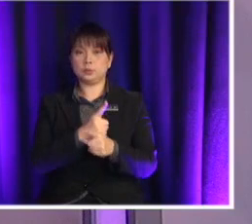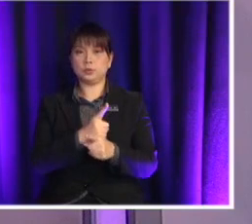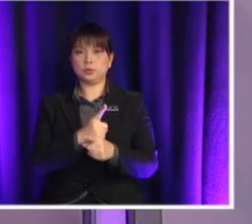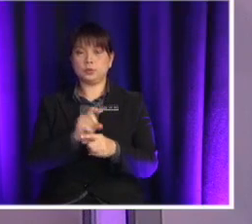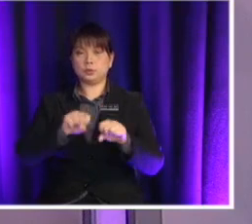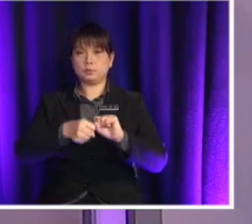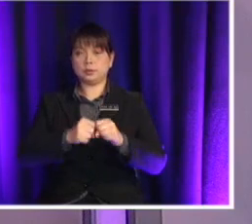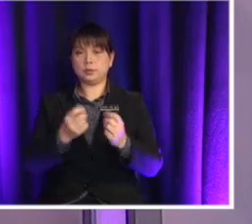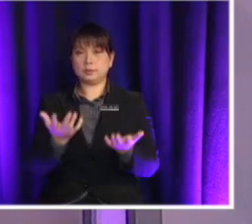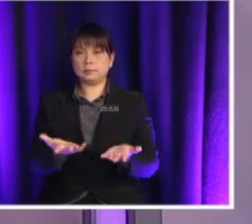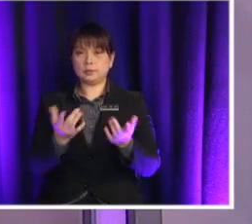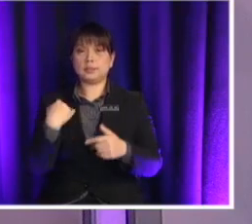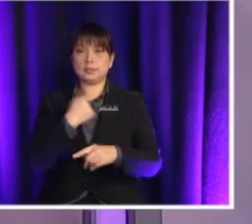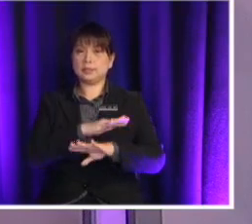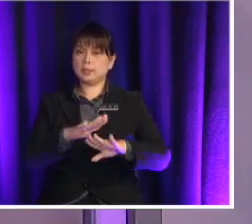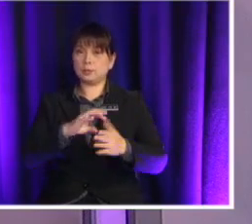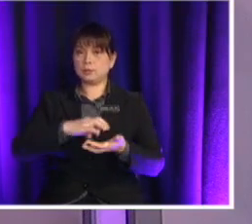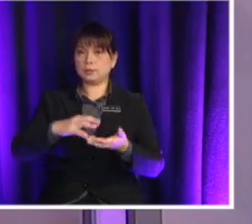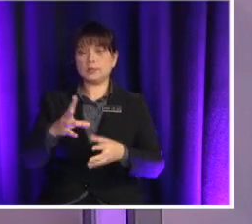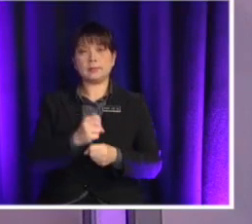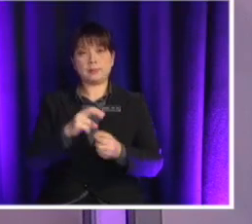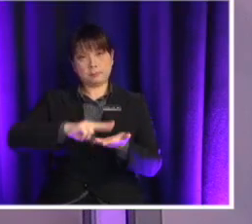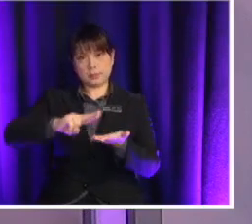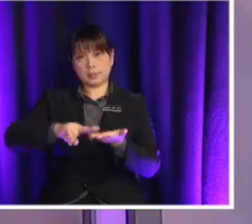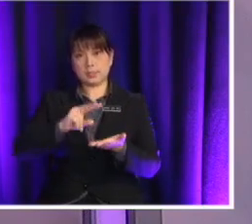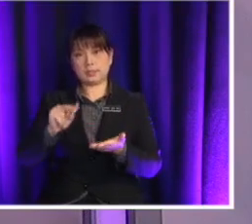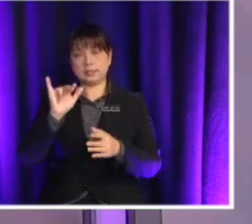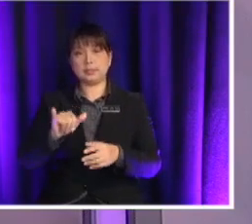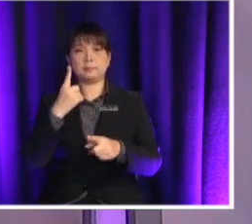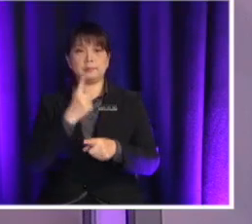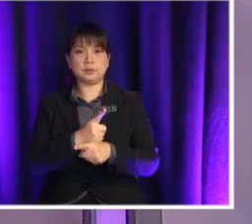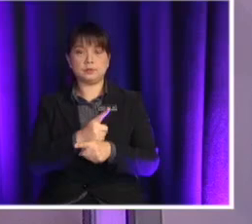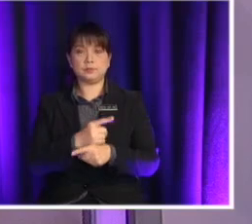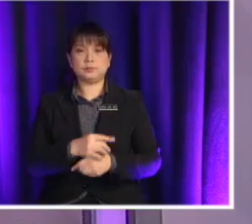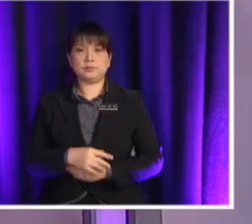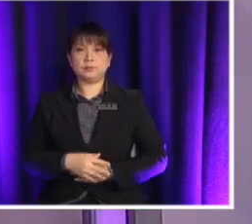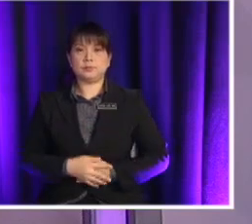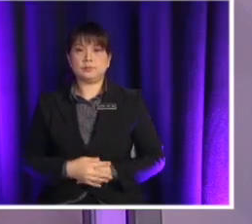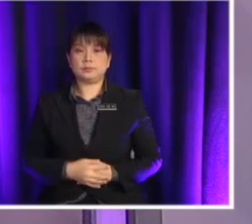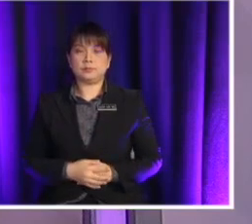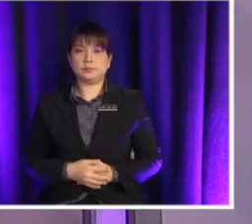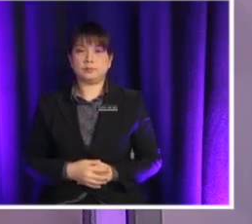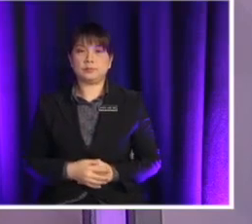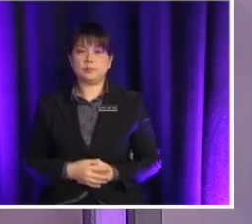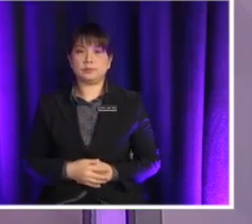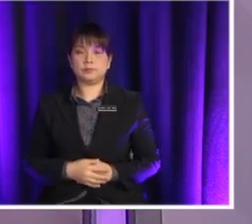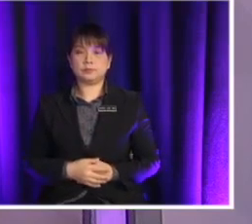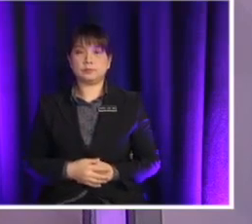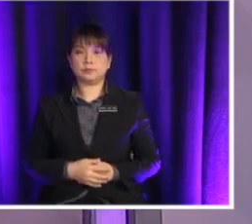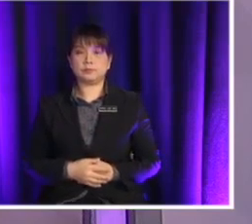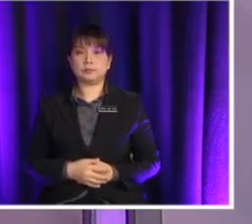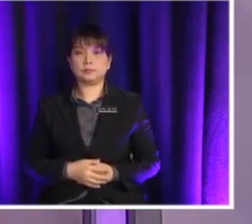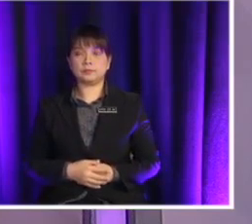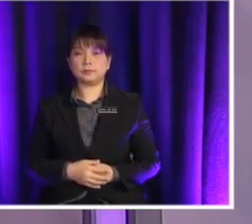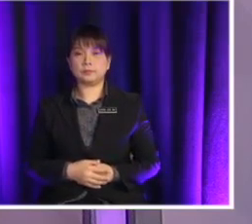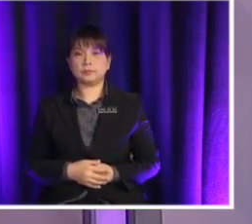tak rosak dan kita dapat bacaan yang betul pada penimbang kita tu. So kata contoh tadi, okey, bagaimana untuk meter analog ni kita nak guna